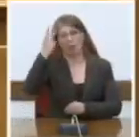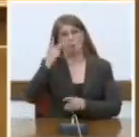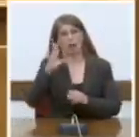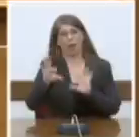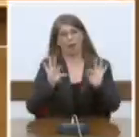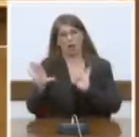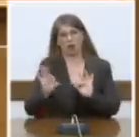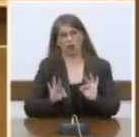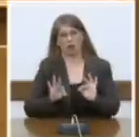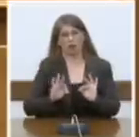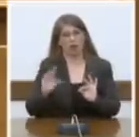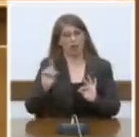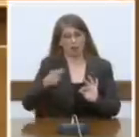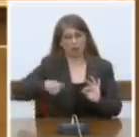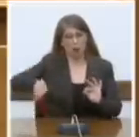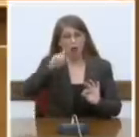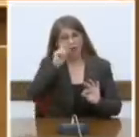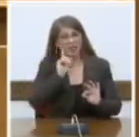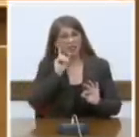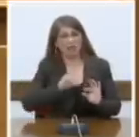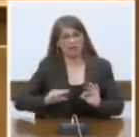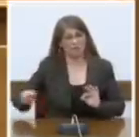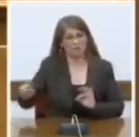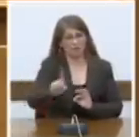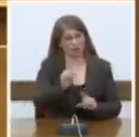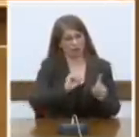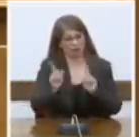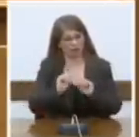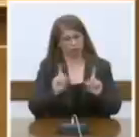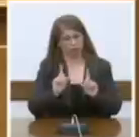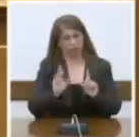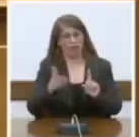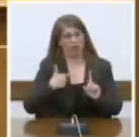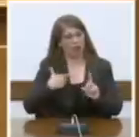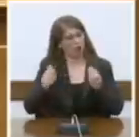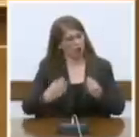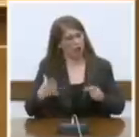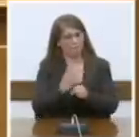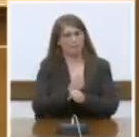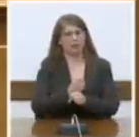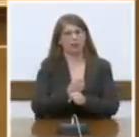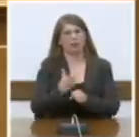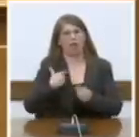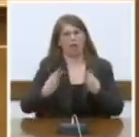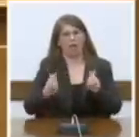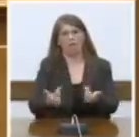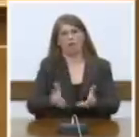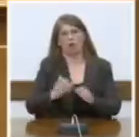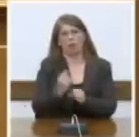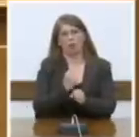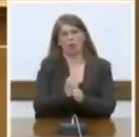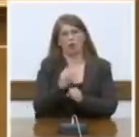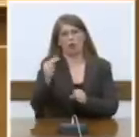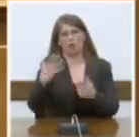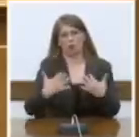Και ότι δεν είμαστε όλες και όλοι ίδιοι. Και θέλω εισαγωγικά και εγώ να ευχηθώ καλή επιτυχία στο έργο της Βουλής. Θέλουμε